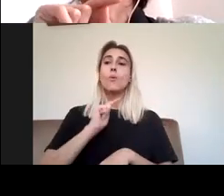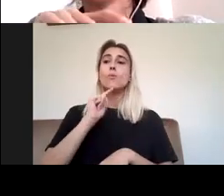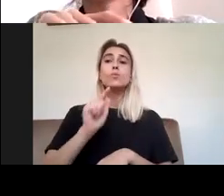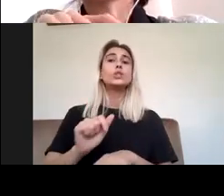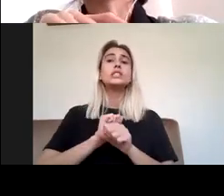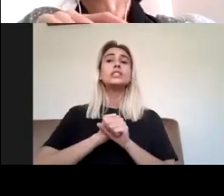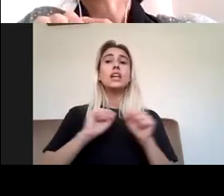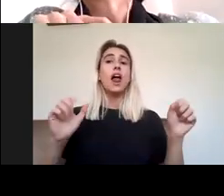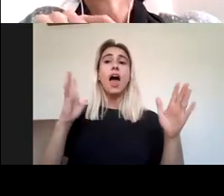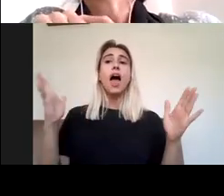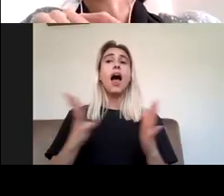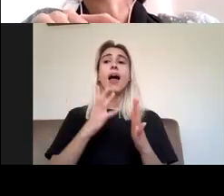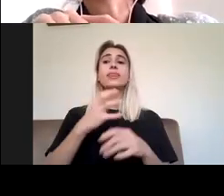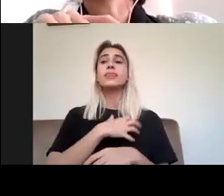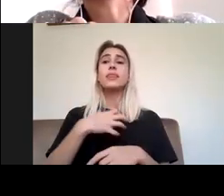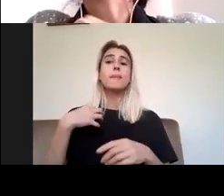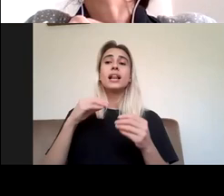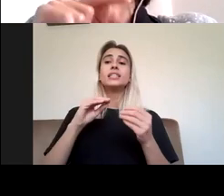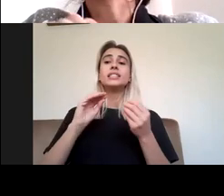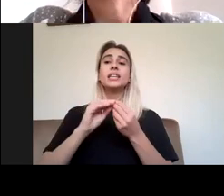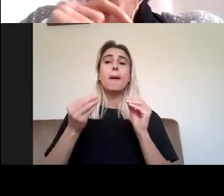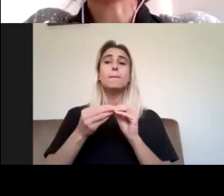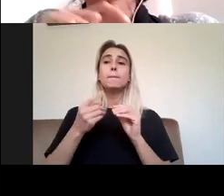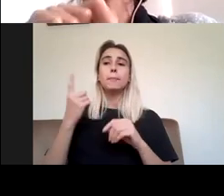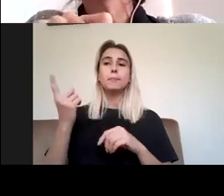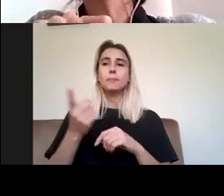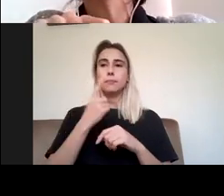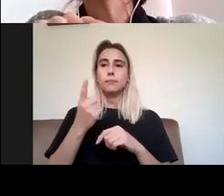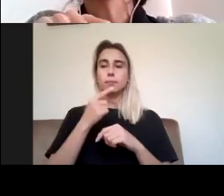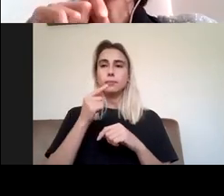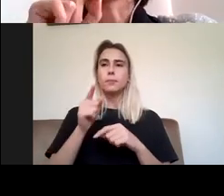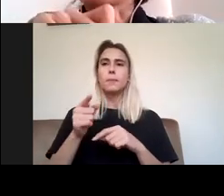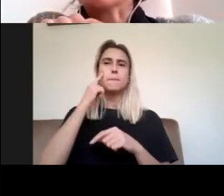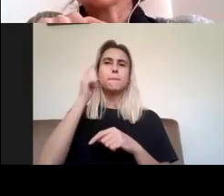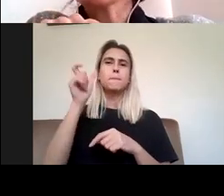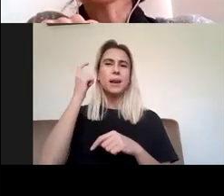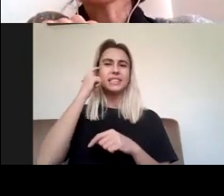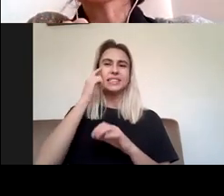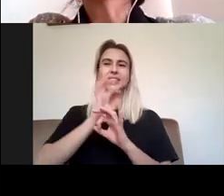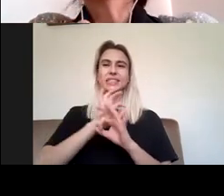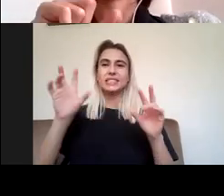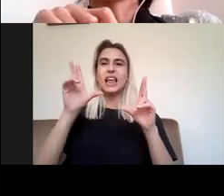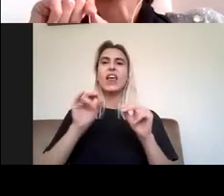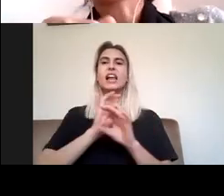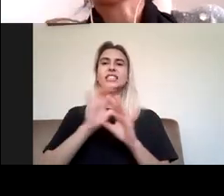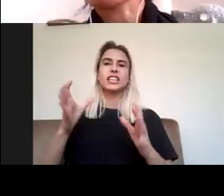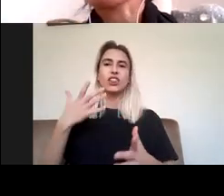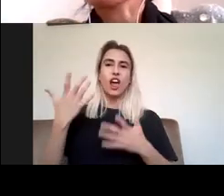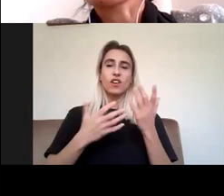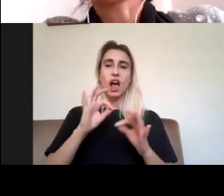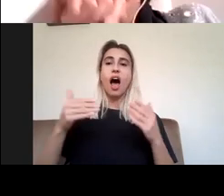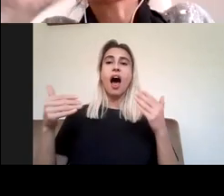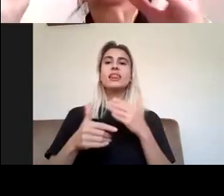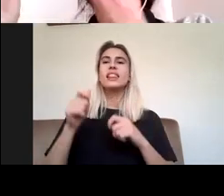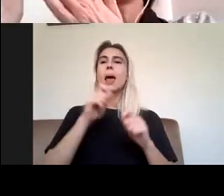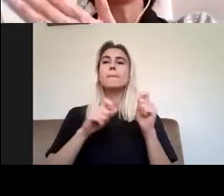zararlarımızın en temel sebeplerinden bir tanesi, evet, kişilerin bilinçsiz davranışları, yetersiz davranışlar ve altyapı